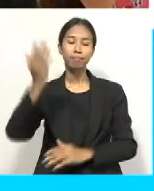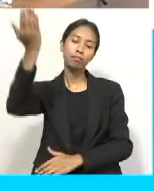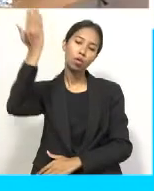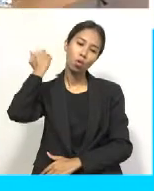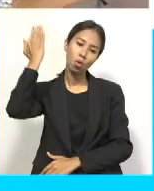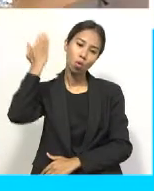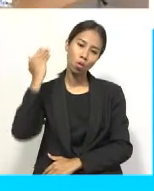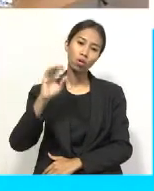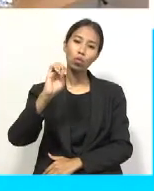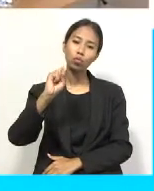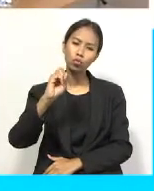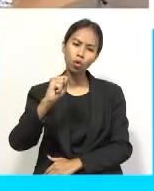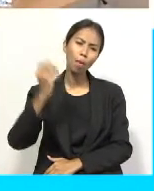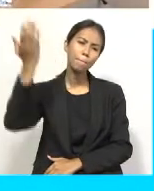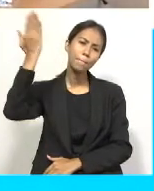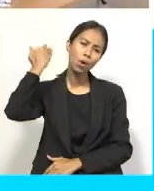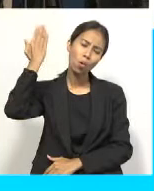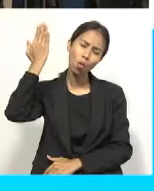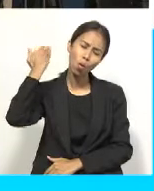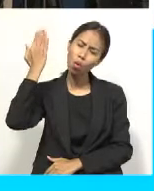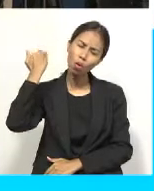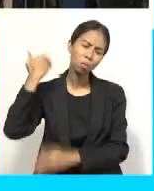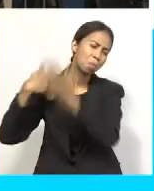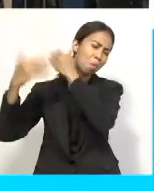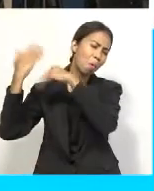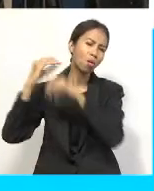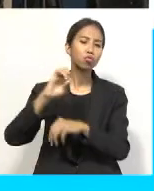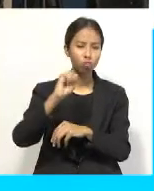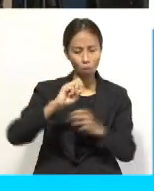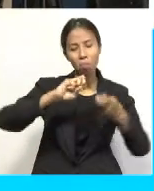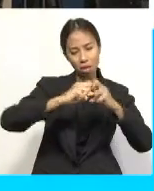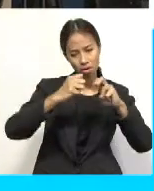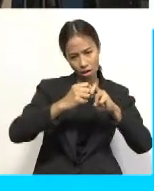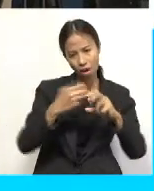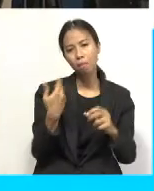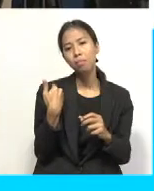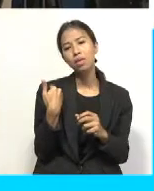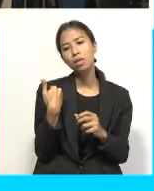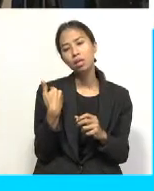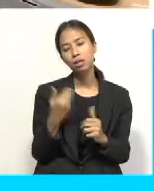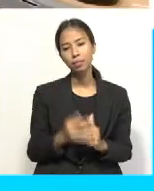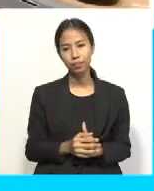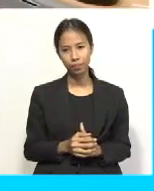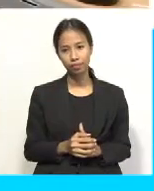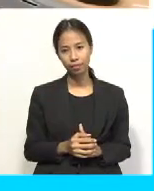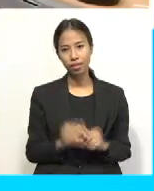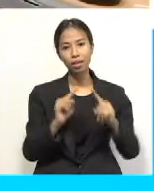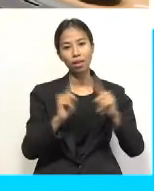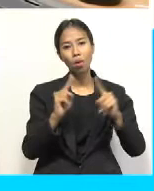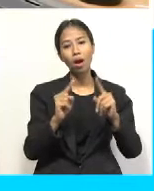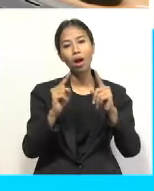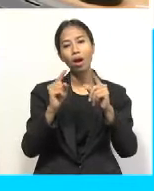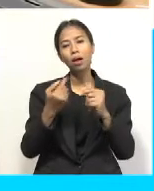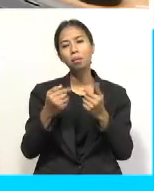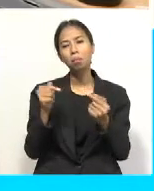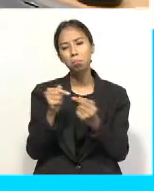ดสอบเอ็นทรานซ์ในรูปแบบเดิมการสอบโอเน็ตเอเน็ตการสอบแกทแท็บเนี่ยครับมันมีปัญหาอยู่แล้วมีปัญหาการกักที่สอบอยู่แล้วแค่รูปแบบนี้เนี่ยเป็น